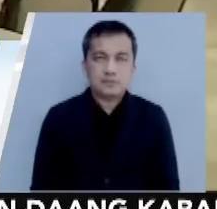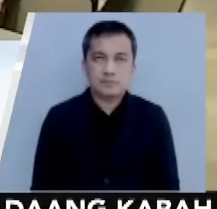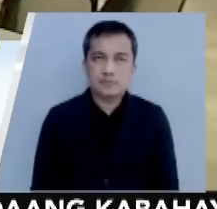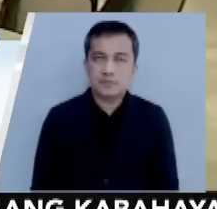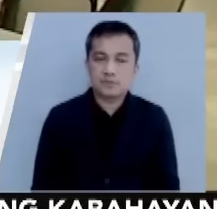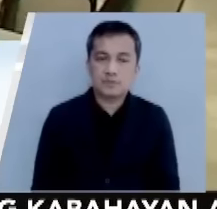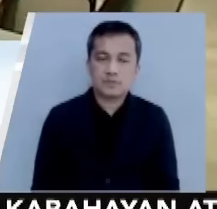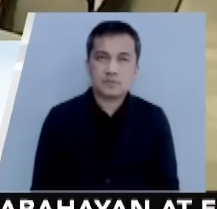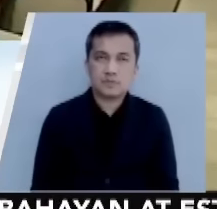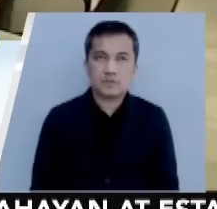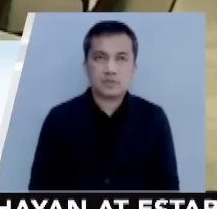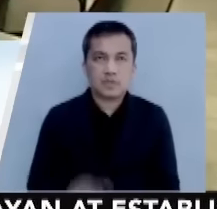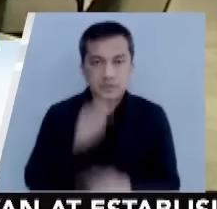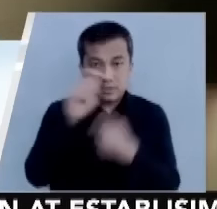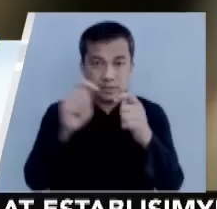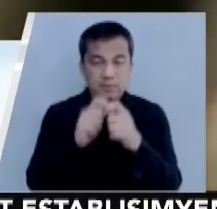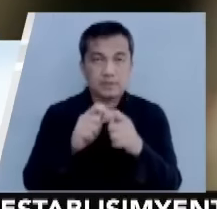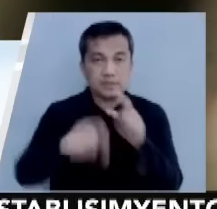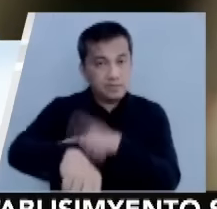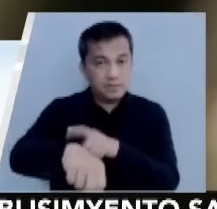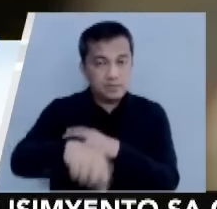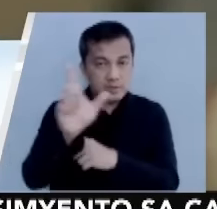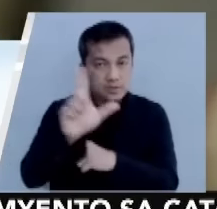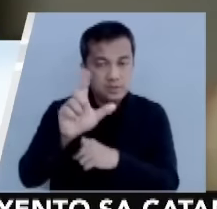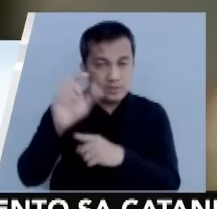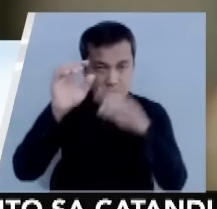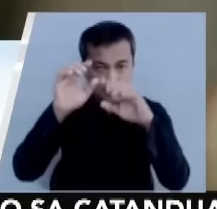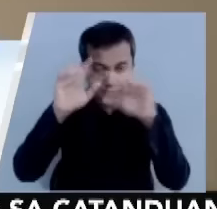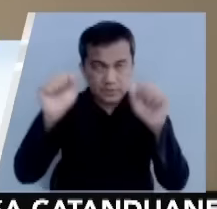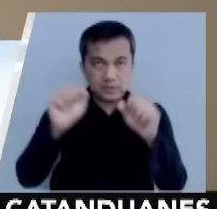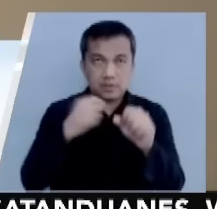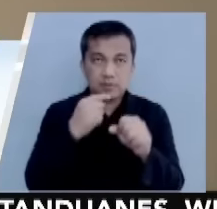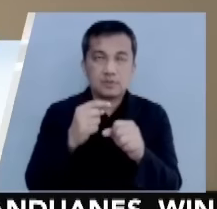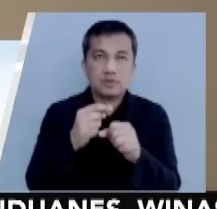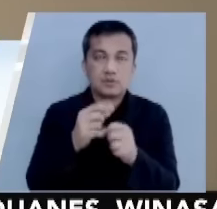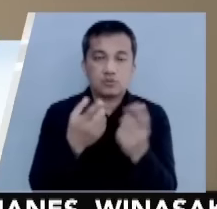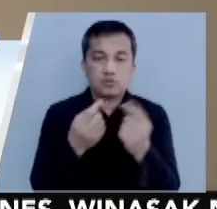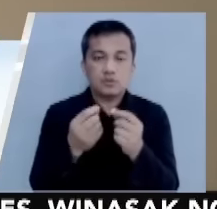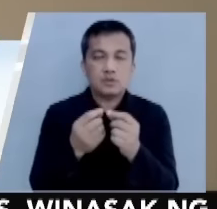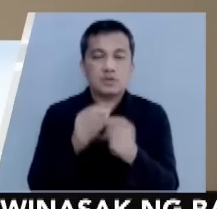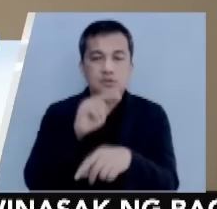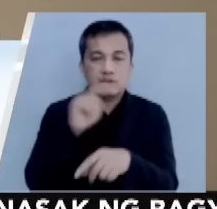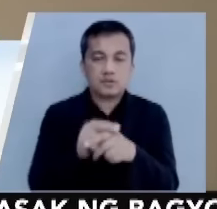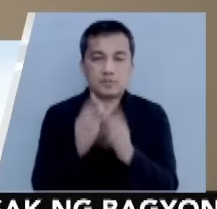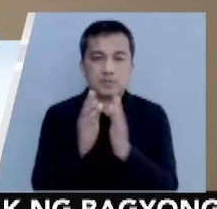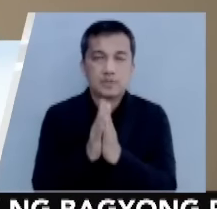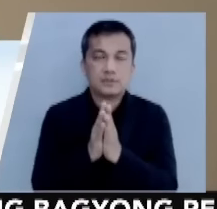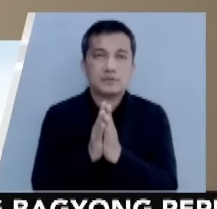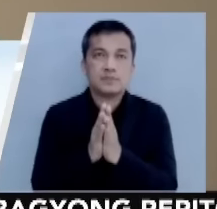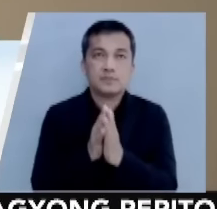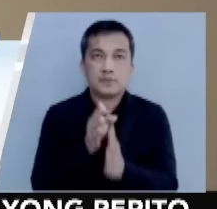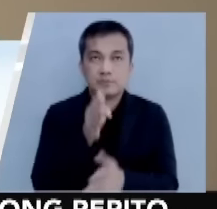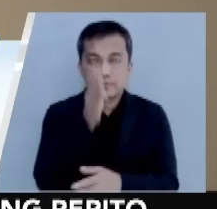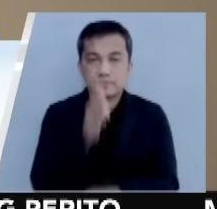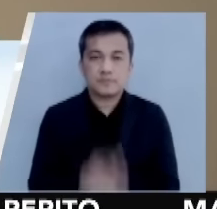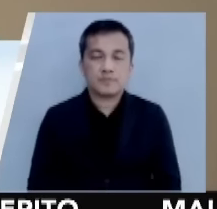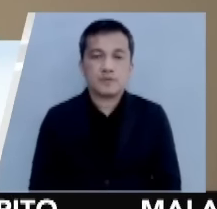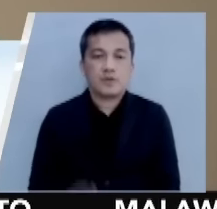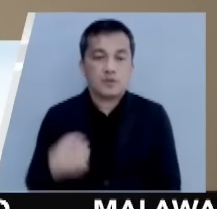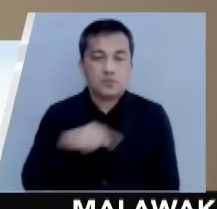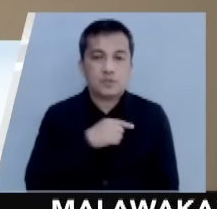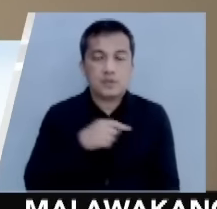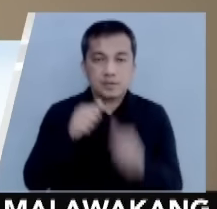Akmang pagkakataon ayon sa Pangulo ang pagdaraos ng National Prayer Breakfast. We are blessed once again as we hold this